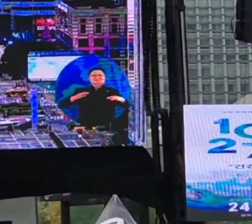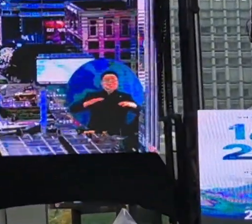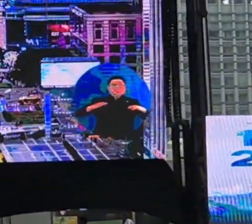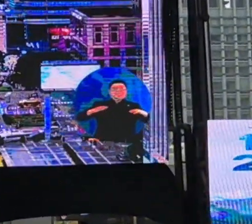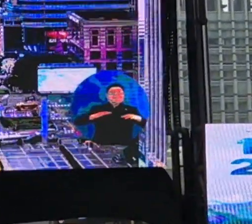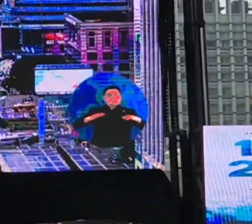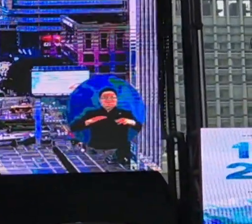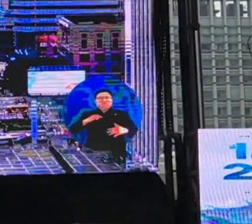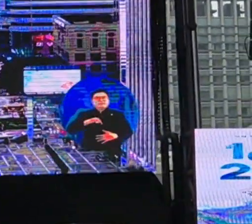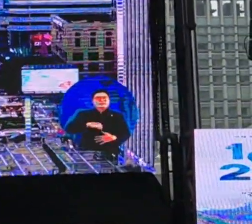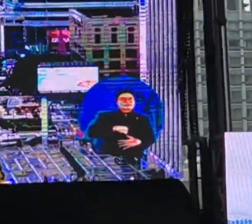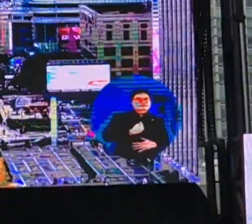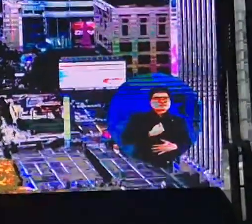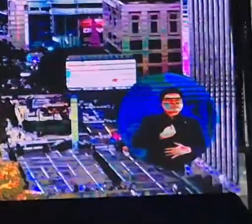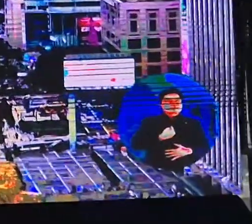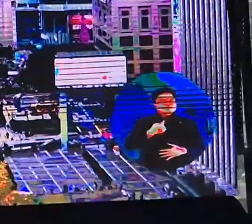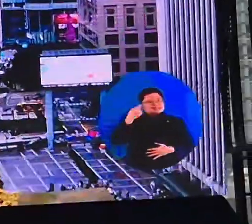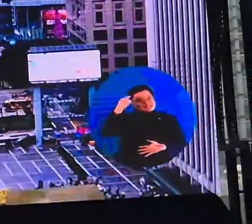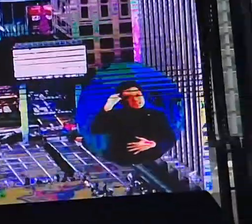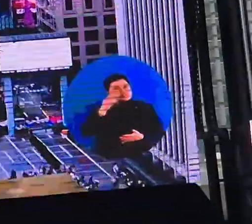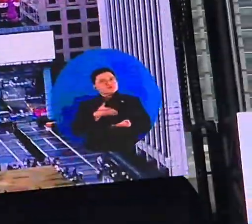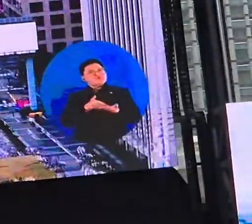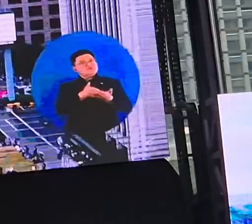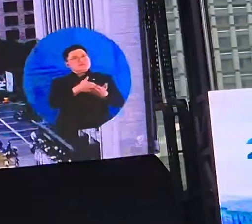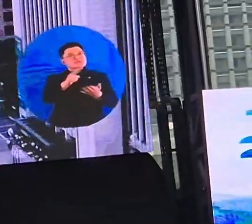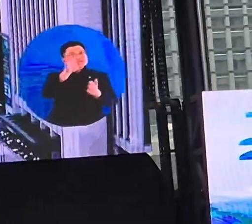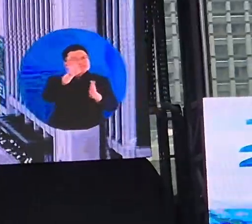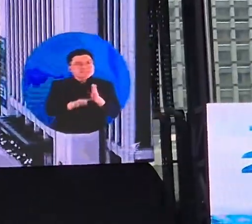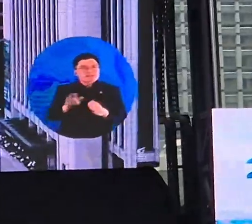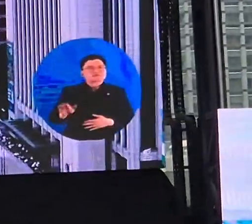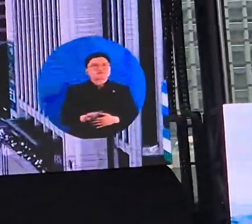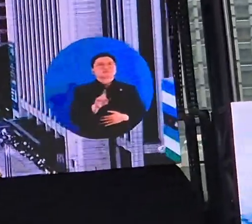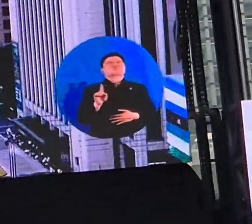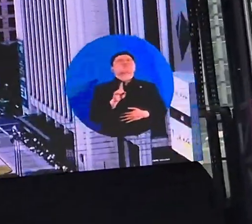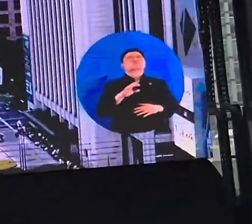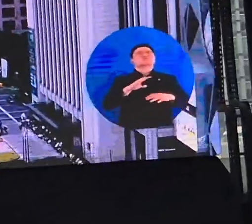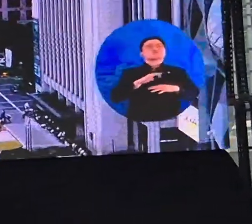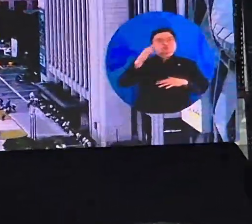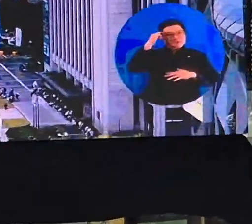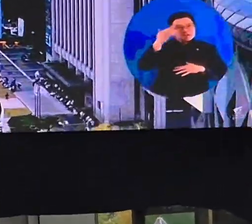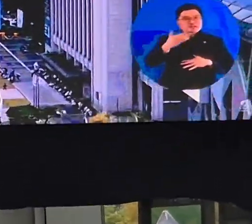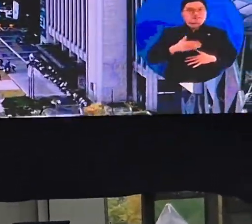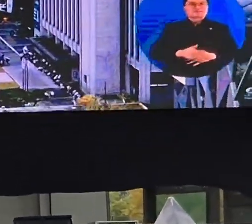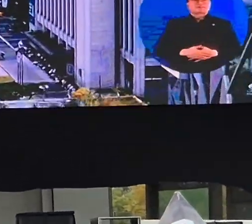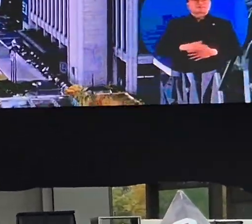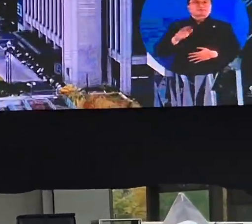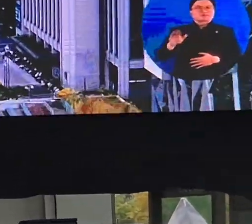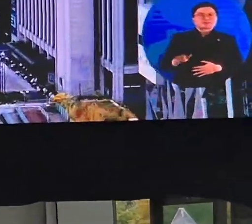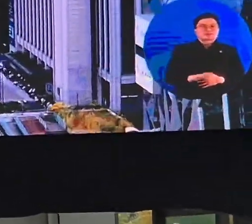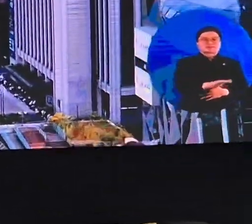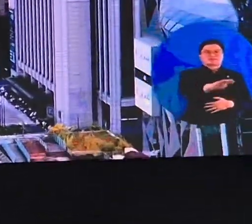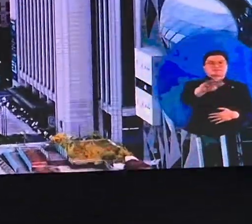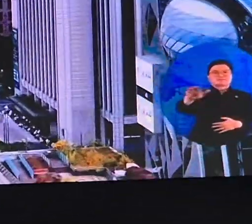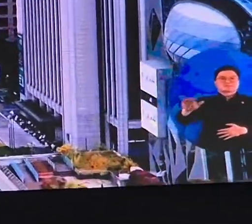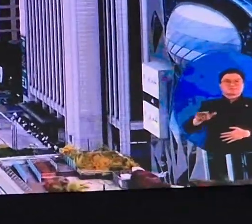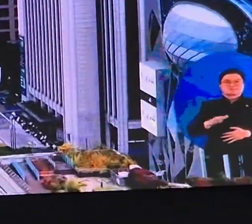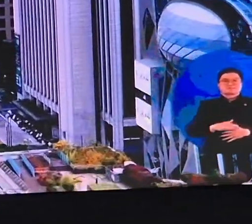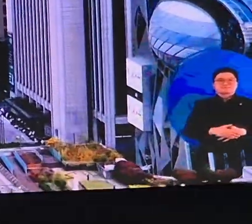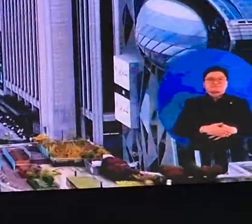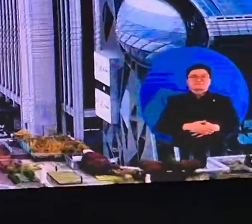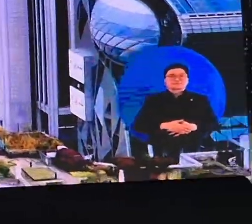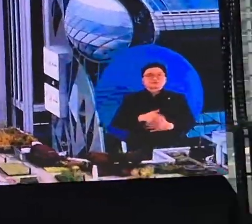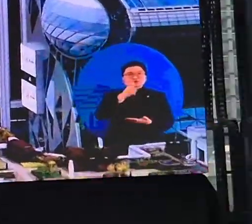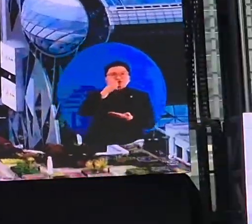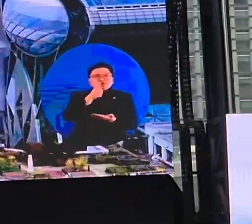자신의 논리들을 주장하고 있는 이때에 우리가 무엇이 두렵습니까? 우리는 죄가